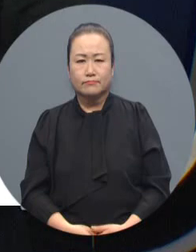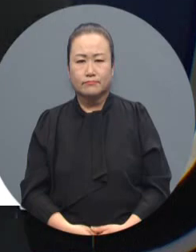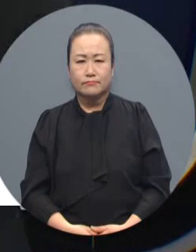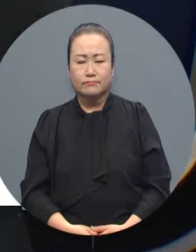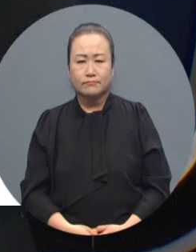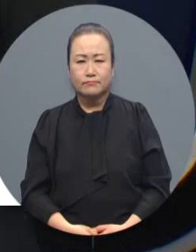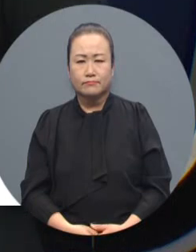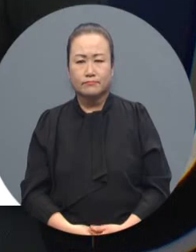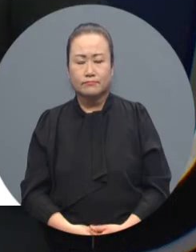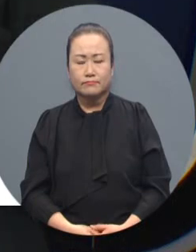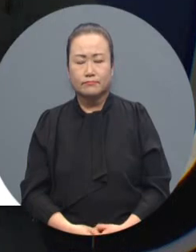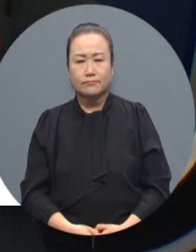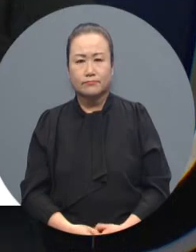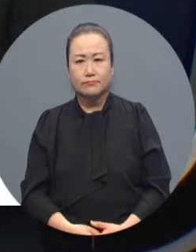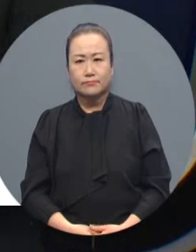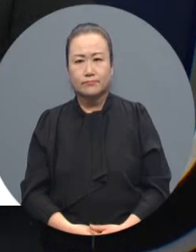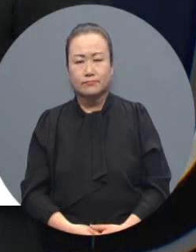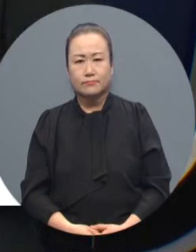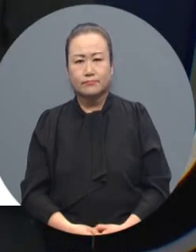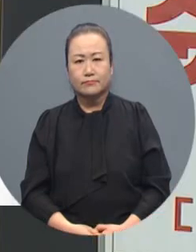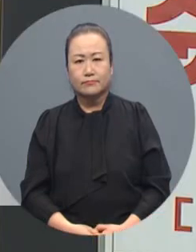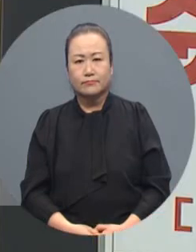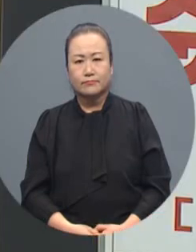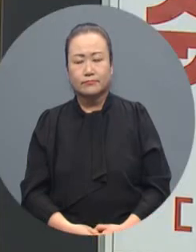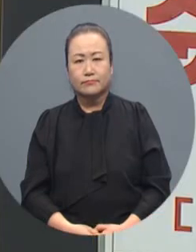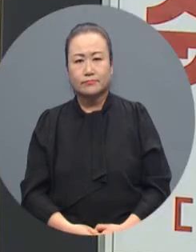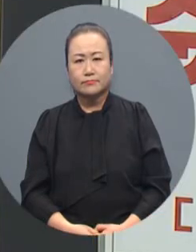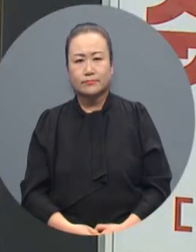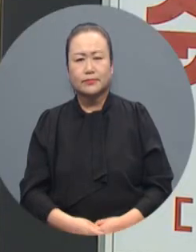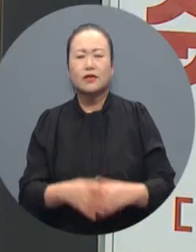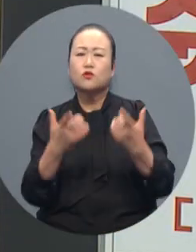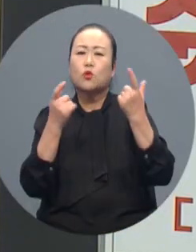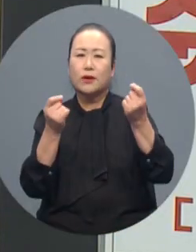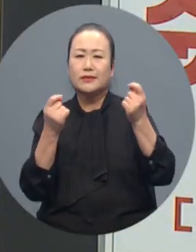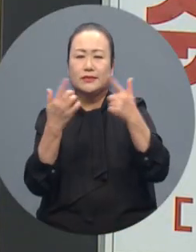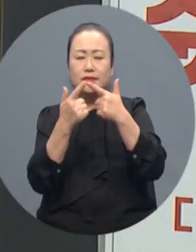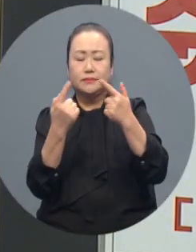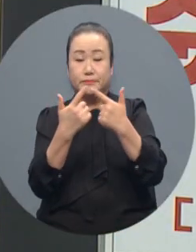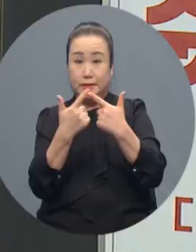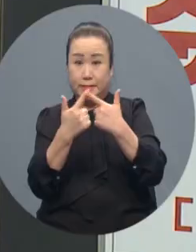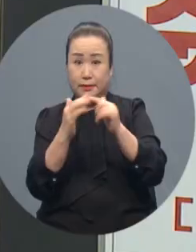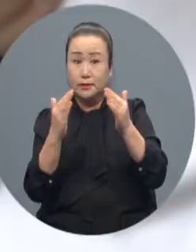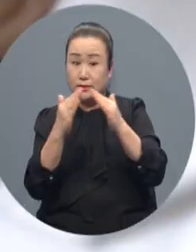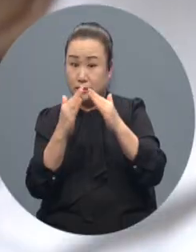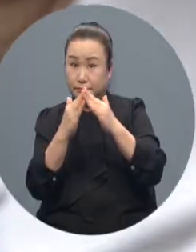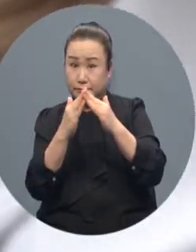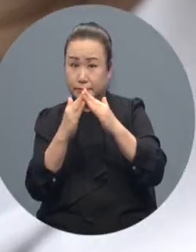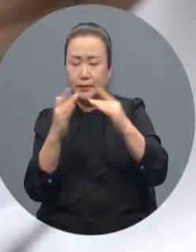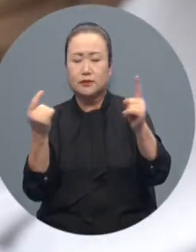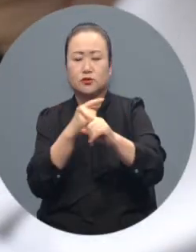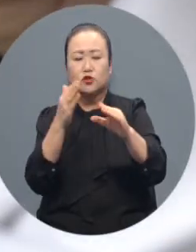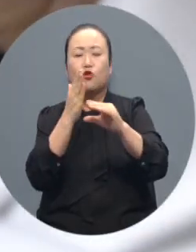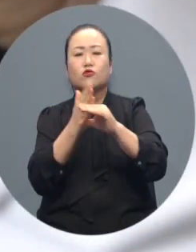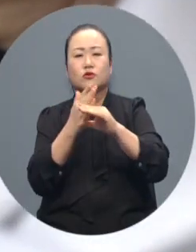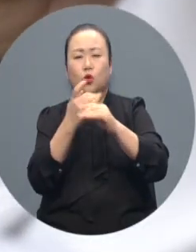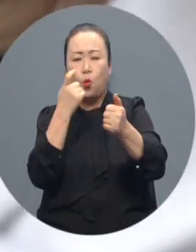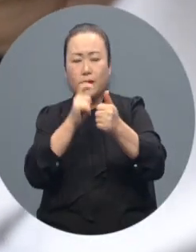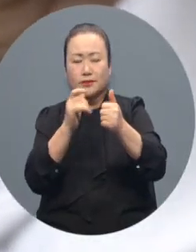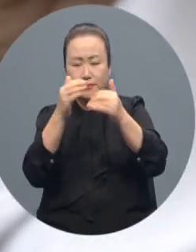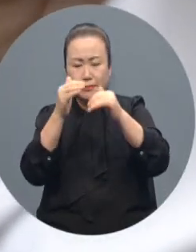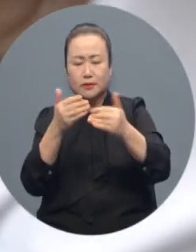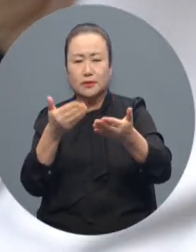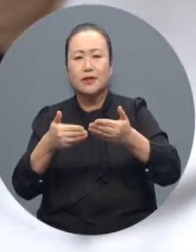원활하지 않았던 그동안의 사정이 있었습니다. 역시 재택치료 중인 20대는 확진 판정까지 이틀이 걸렸다고